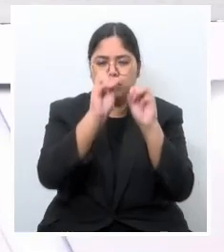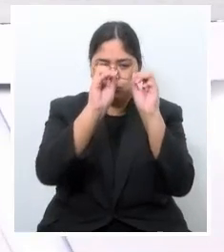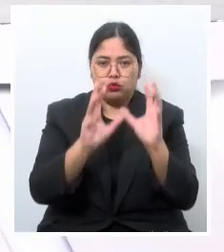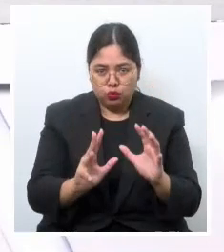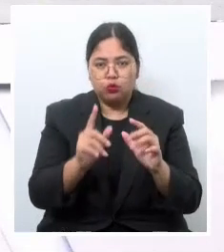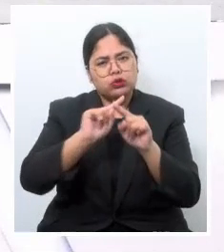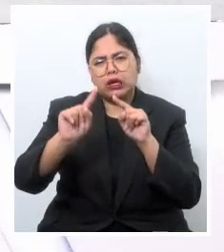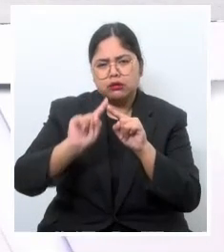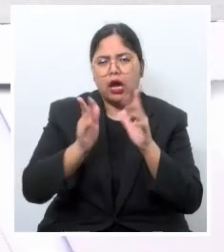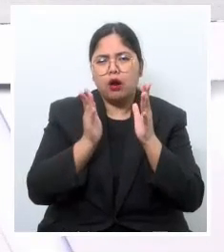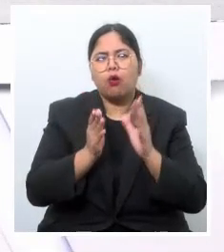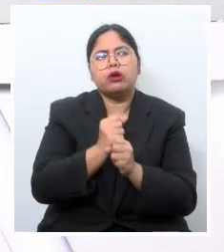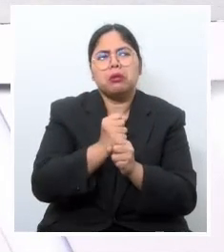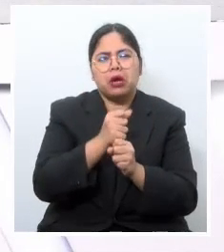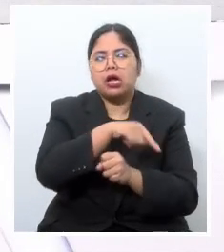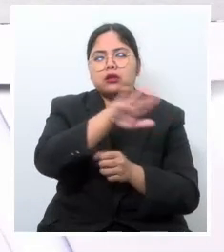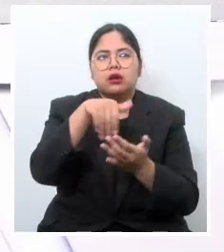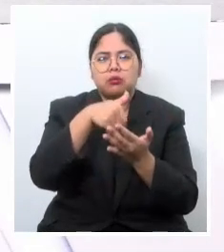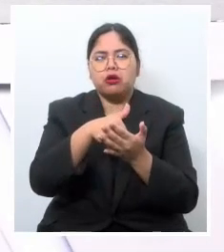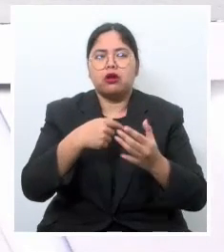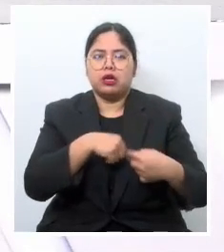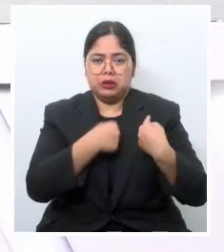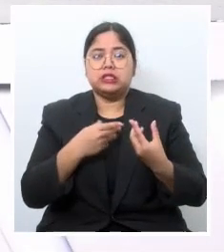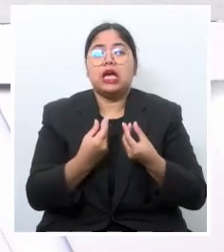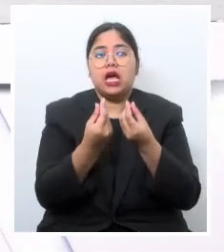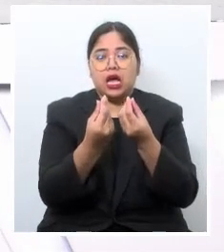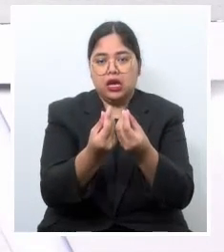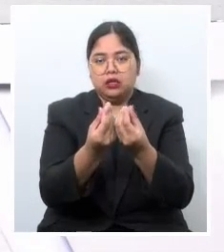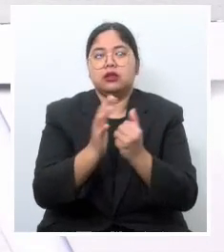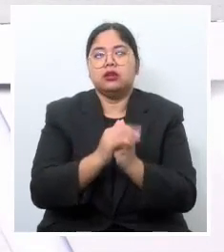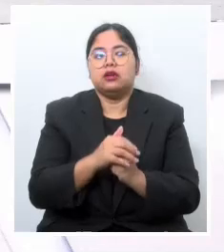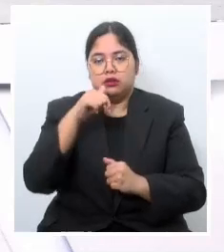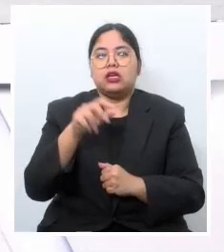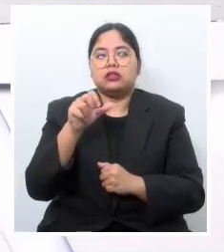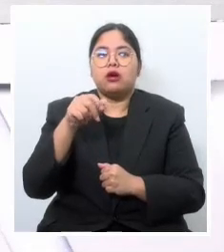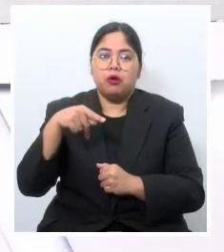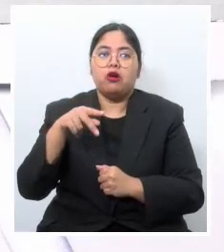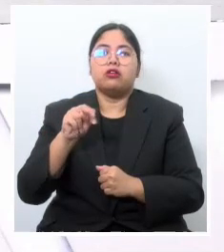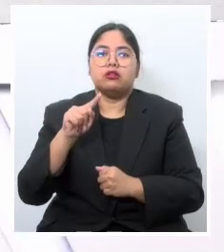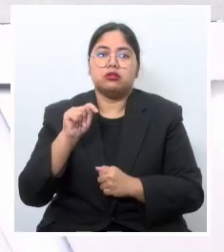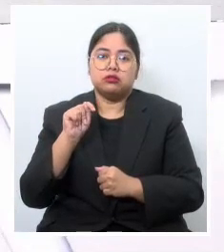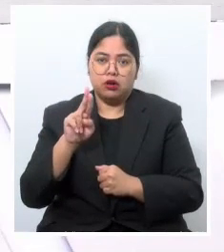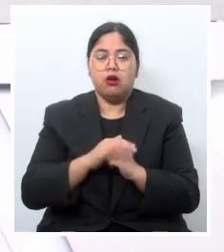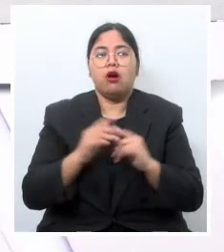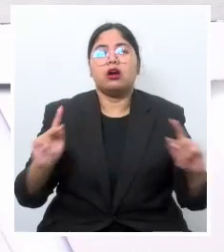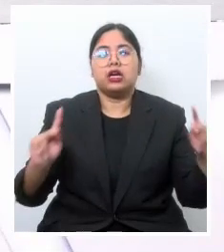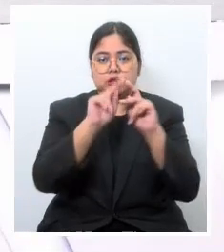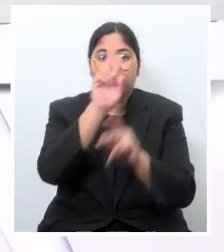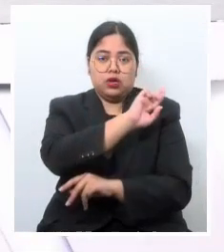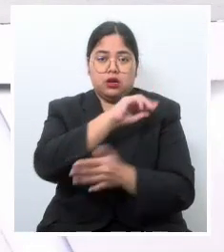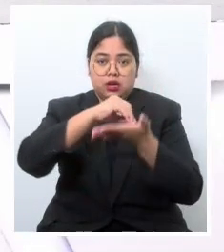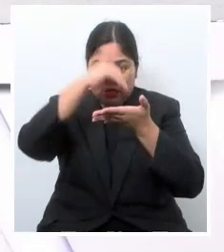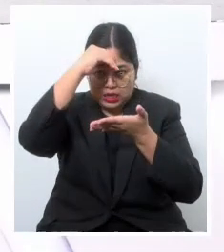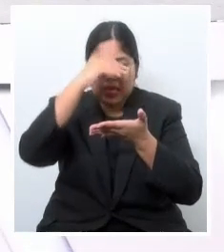ทางการศึกษาด้วยยังไงก็เป็นกำลังใจให้นะคะในส่วนของสำนักงานคณะกรรมการการศึกษาขั้นพื้นฐานและกระทรวงศึกษาธิการพร้อมที่